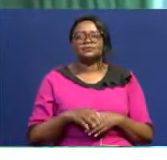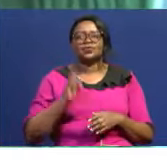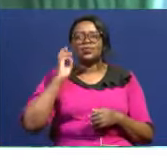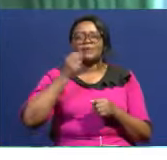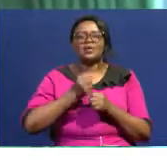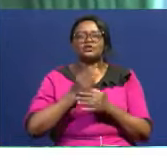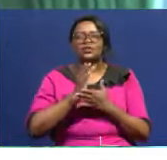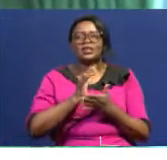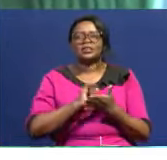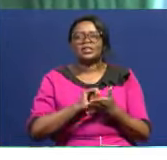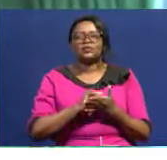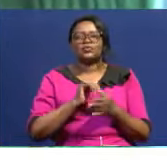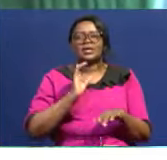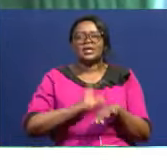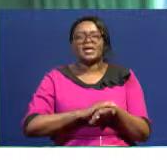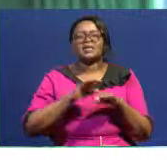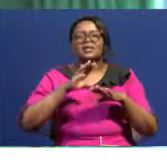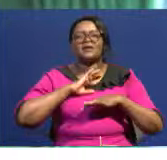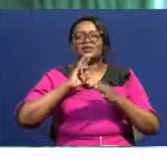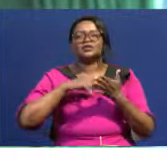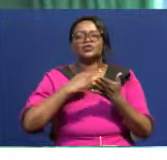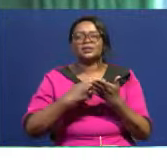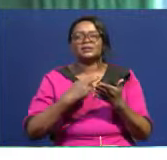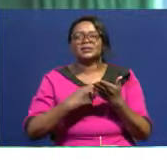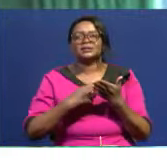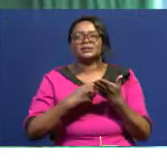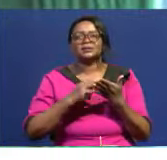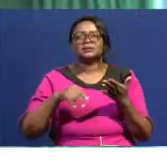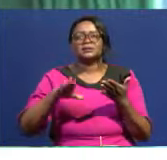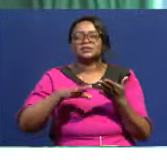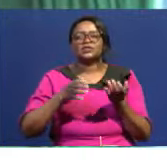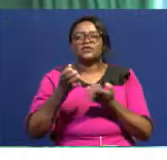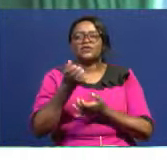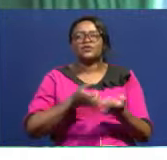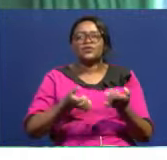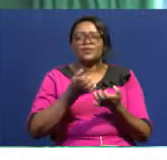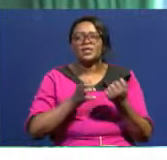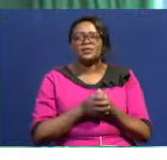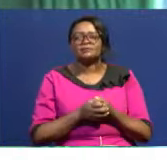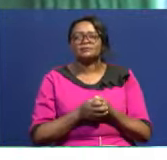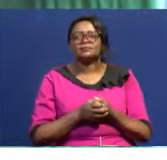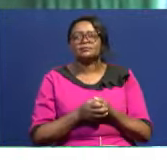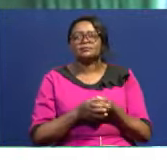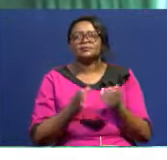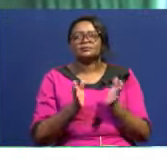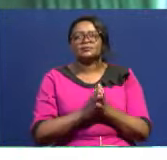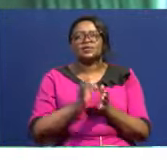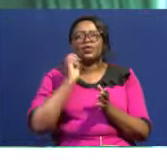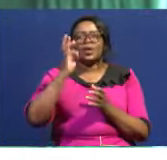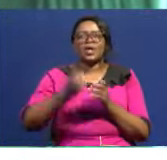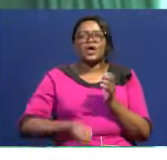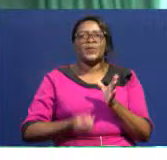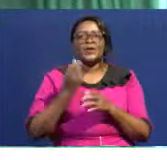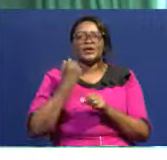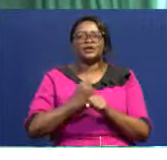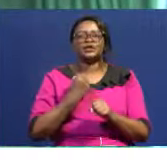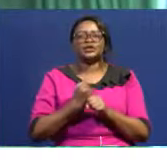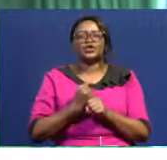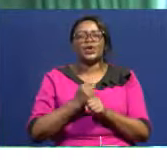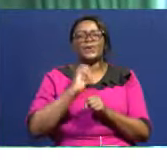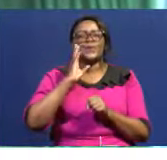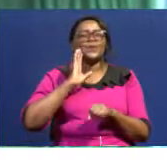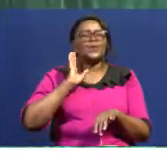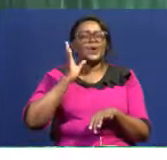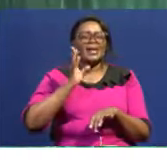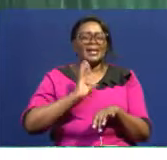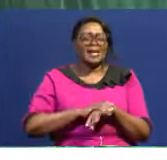nitahakikisha kwamba tumepata rasilimali ya kutosha katika maeneo ya uchumi samawati. And it's going to create a lot of jobs. Watu watapata ajira